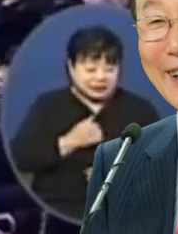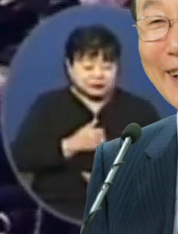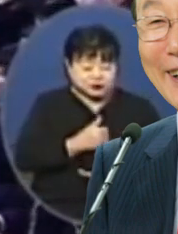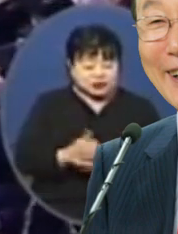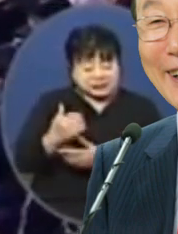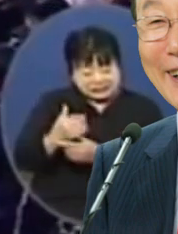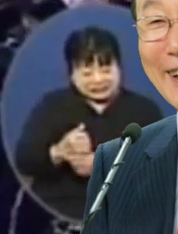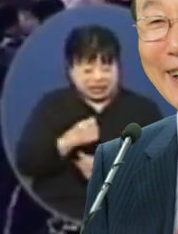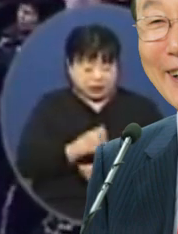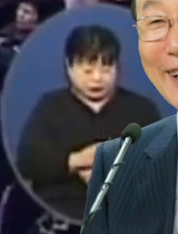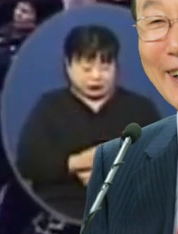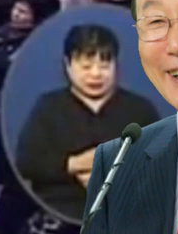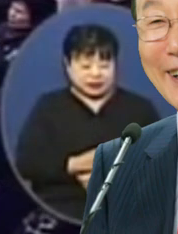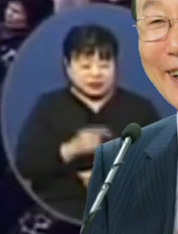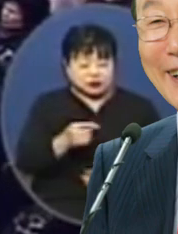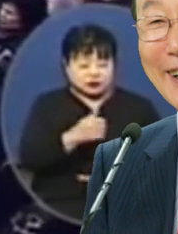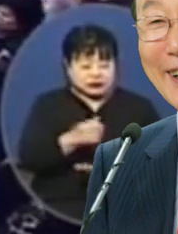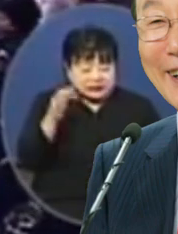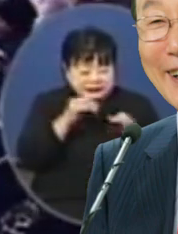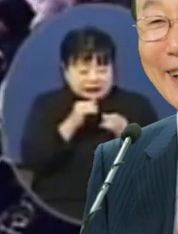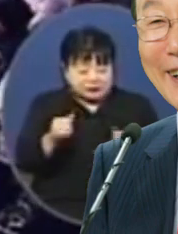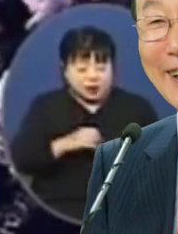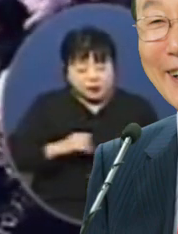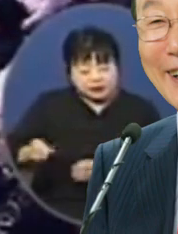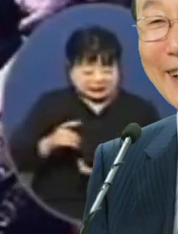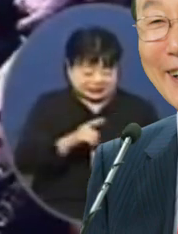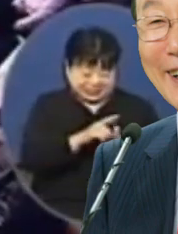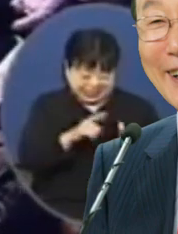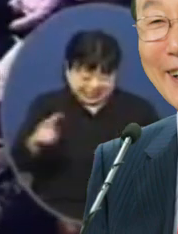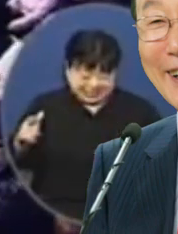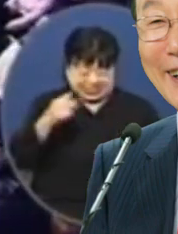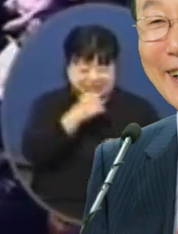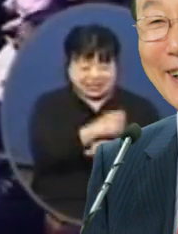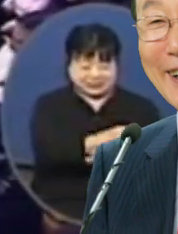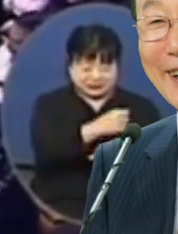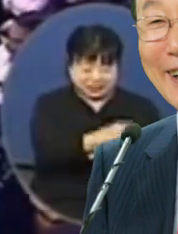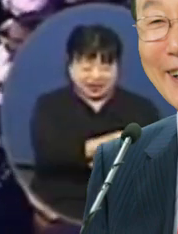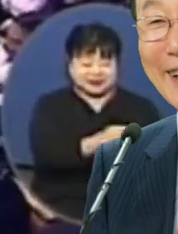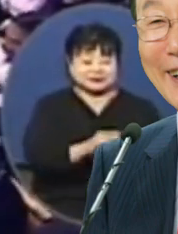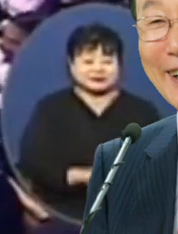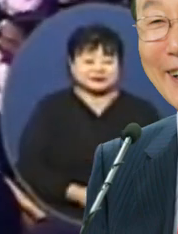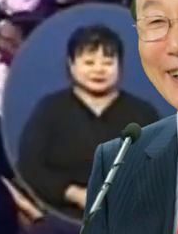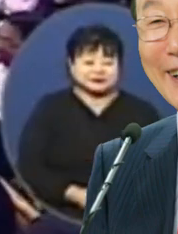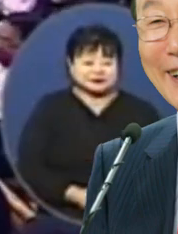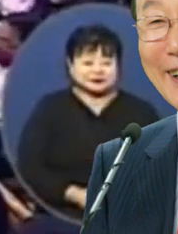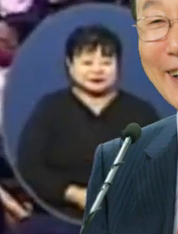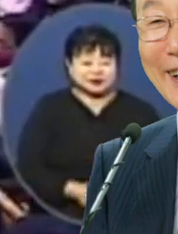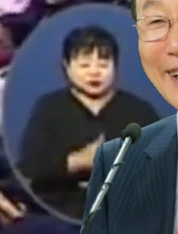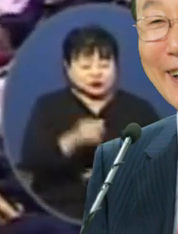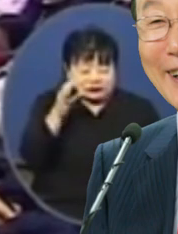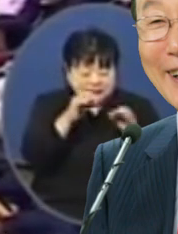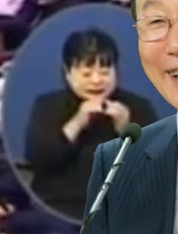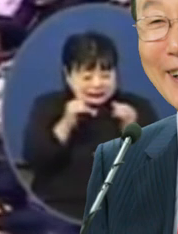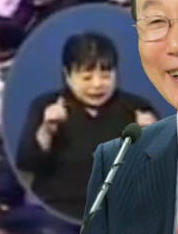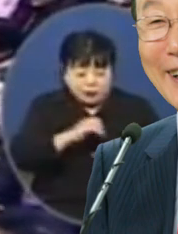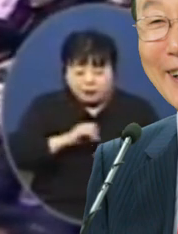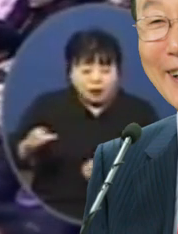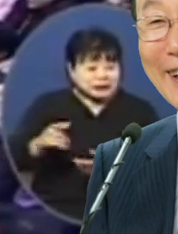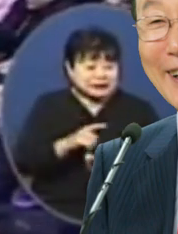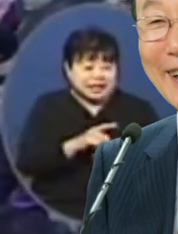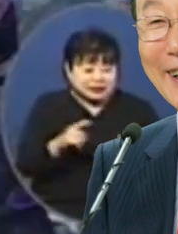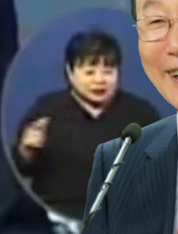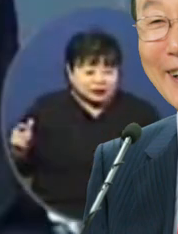자는 주를 의지하오리니 이는 주를 찾는 자들을 버리지 아니하심이라. 보십시오. 주를 찾는 자는 버리지